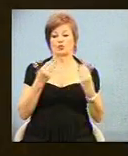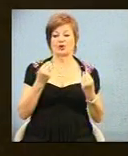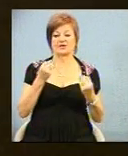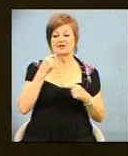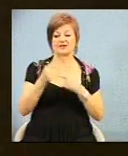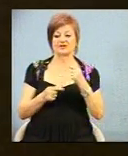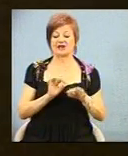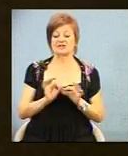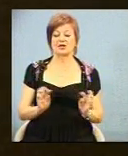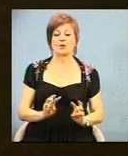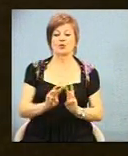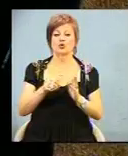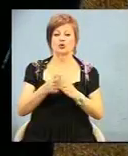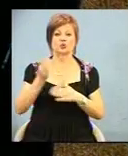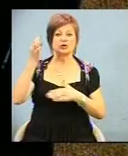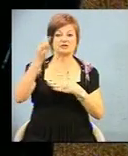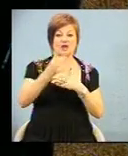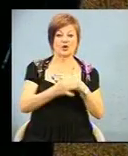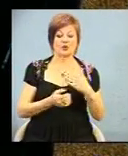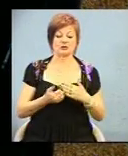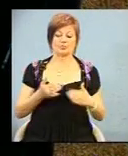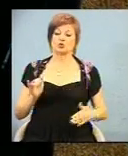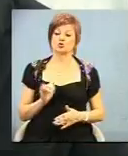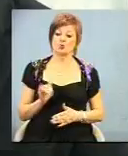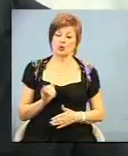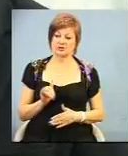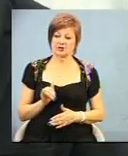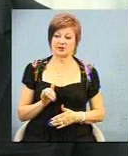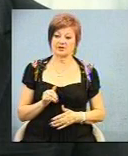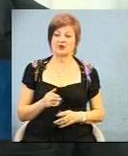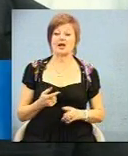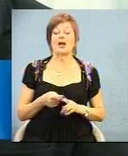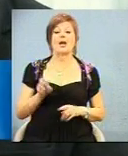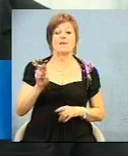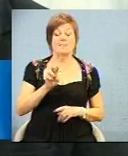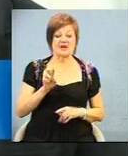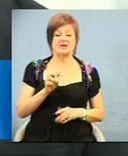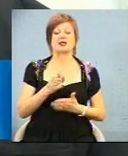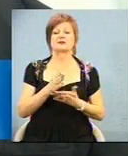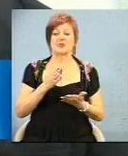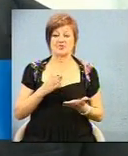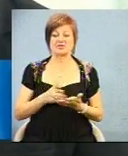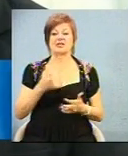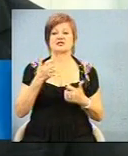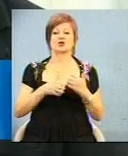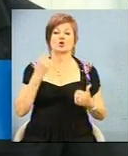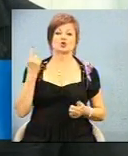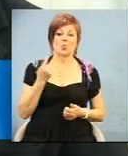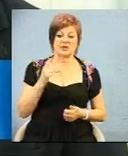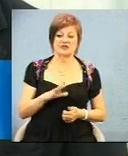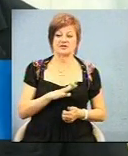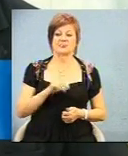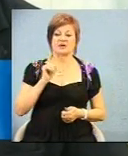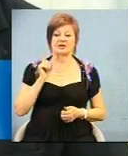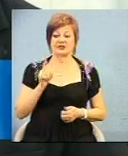традицію запалювати вогонь до заходу сонця напередодні суботи. Ми були в Бердянську вчора, Мелітополь, були вже в Херсонській області.